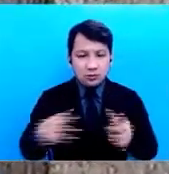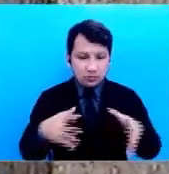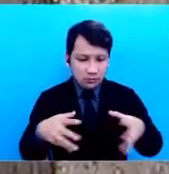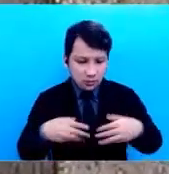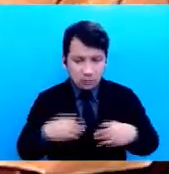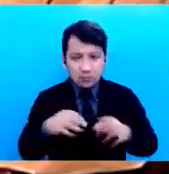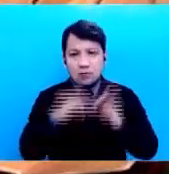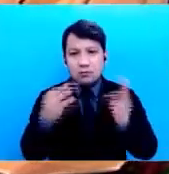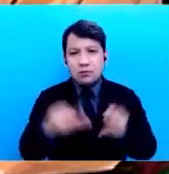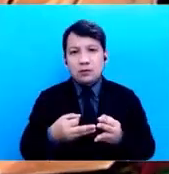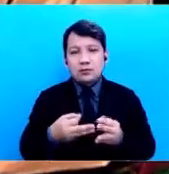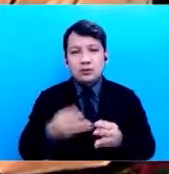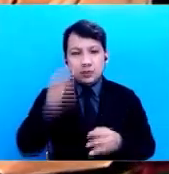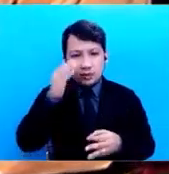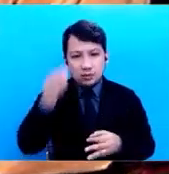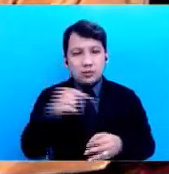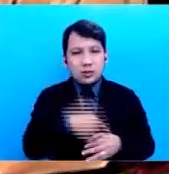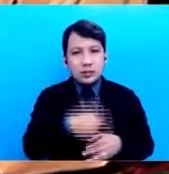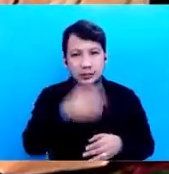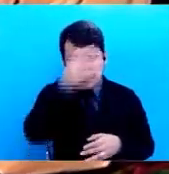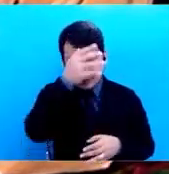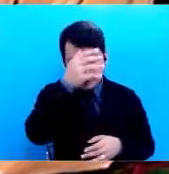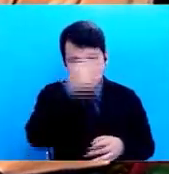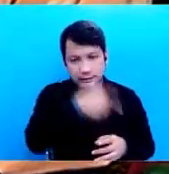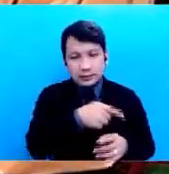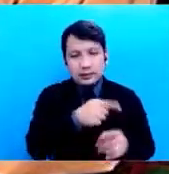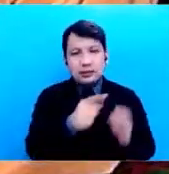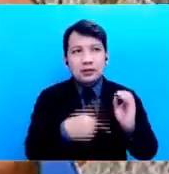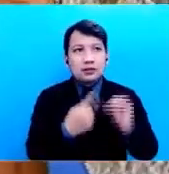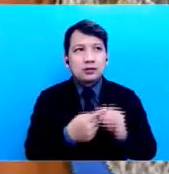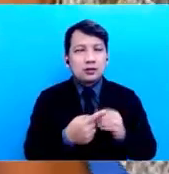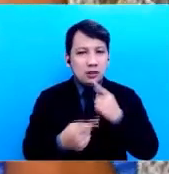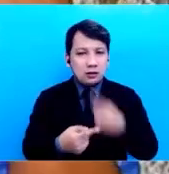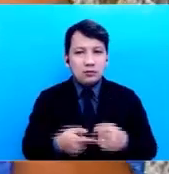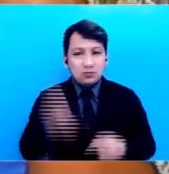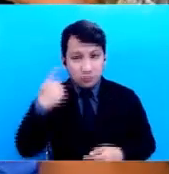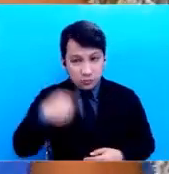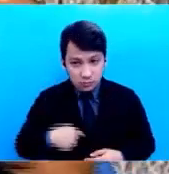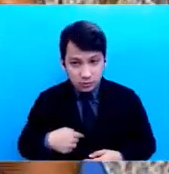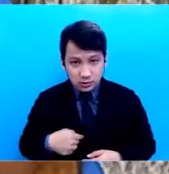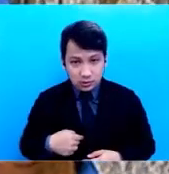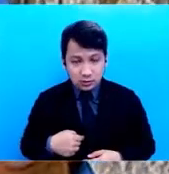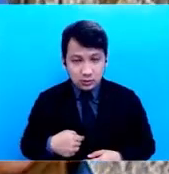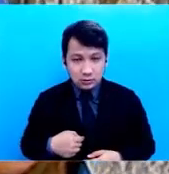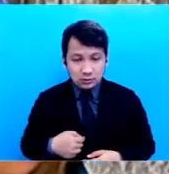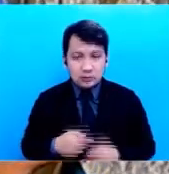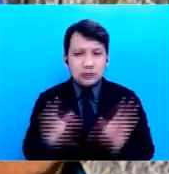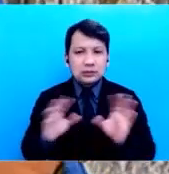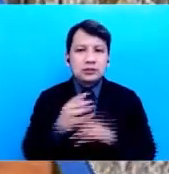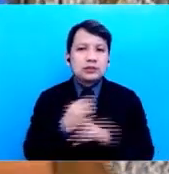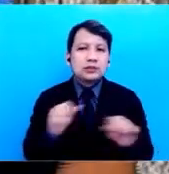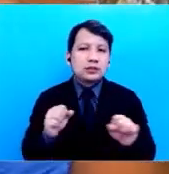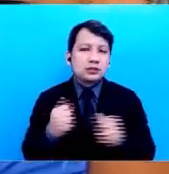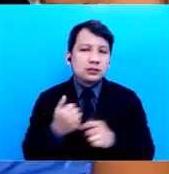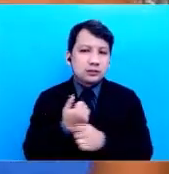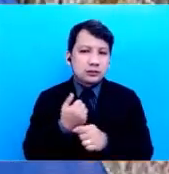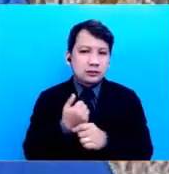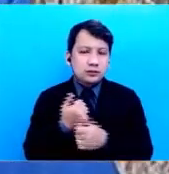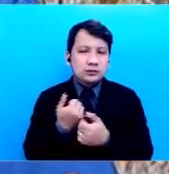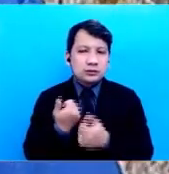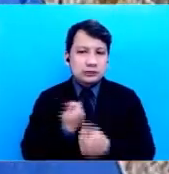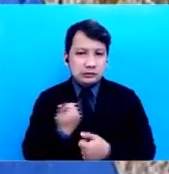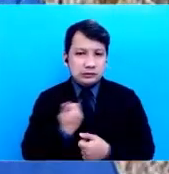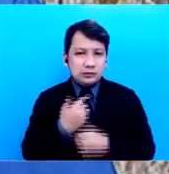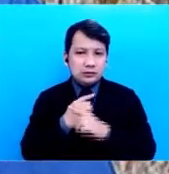ni Caones ang sinapit ng kanilang padre de pamilya. Para sa akin, hindi na self-defense ang ginawa mo. Talagang gusto